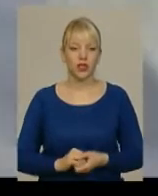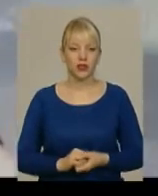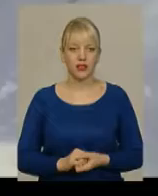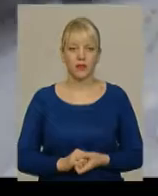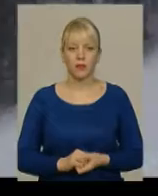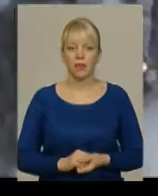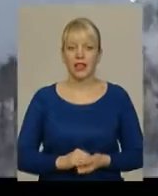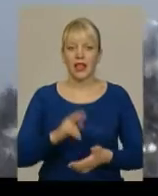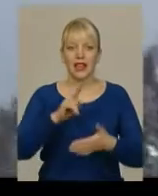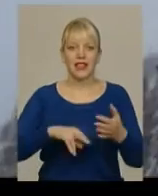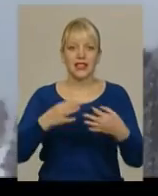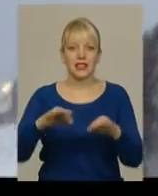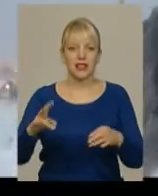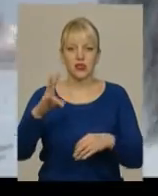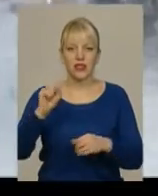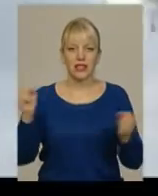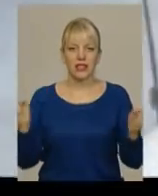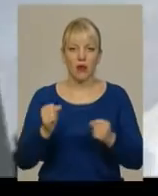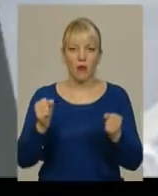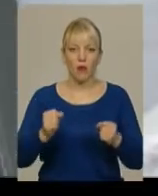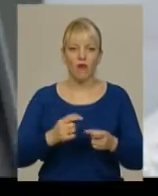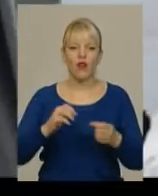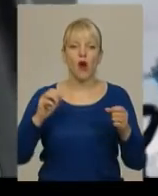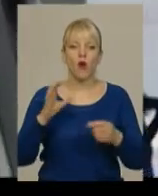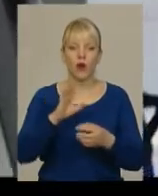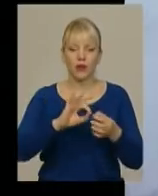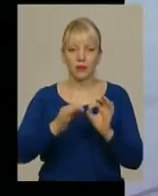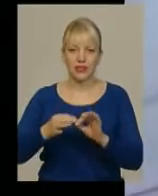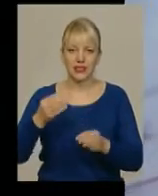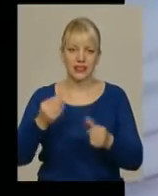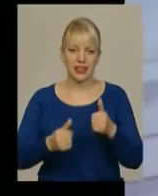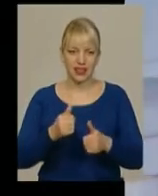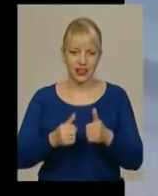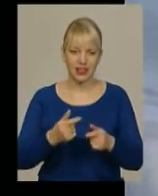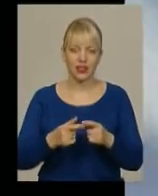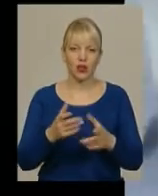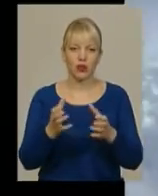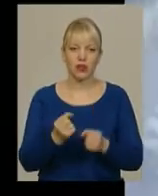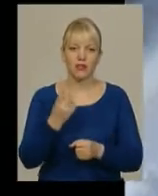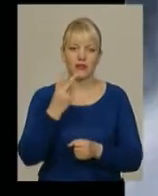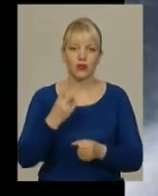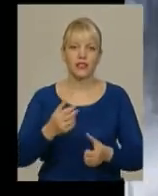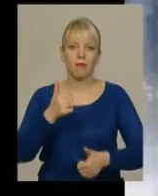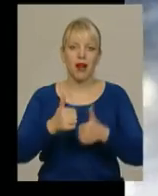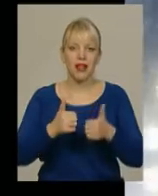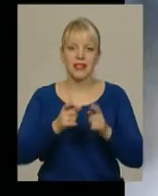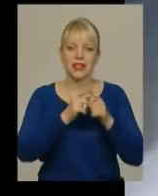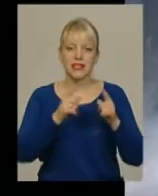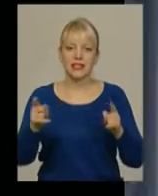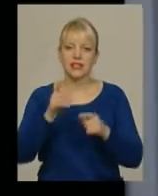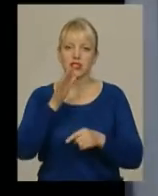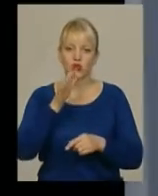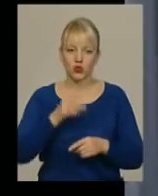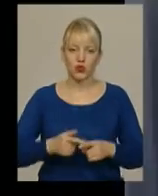Ліцензію на зимові Олімпійські ігри 2018 Ольга Полюк отримала за підсумками двох змагальних сезонів. Претендентів на поїздку на головний